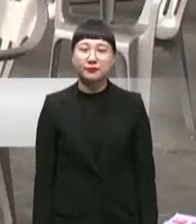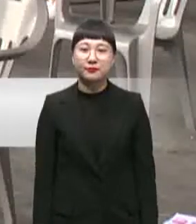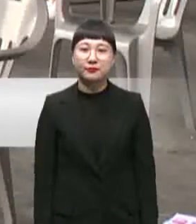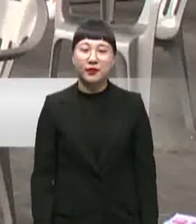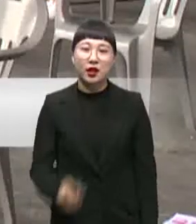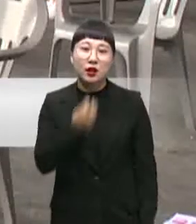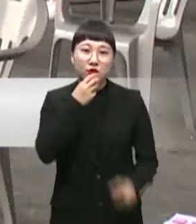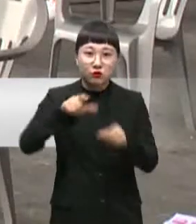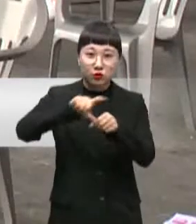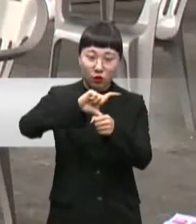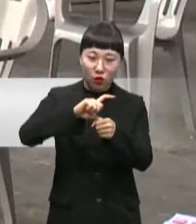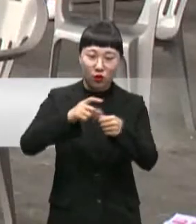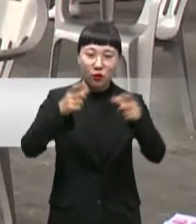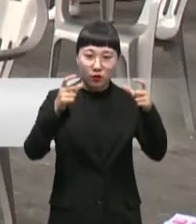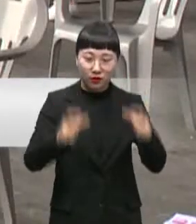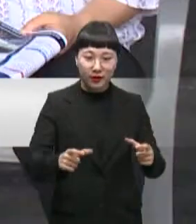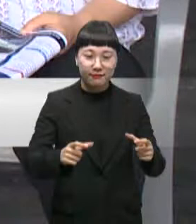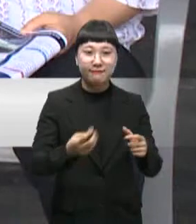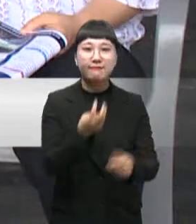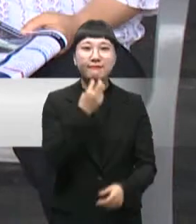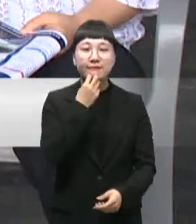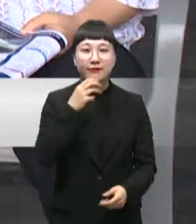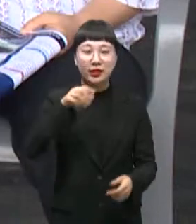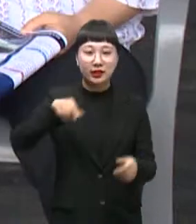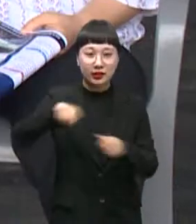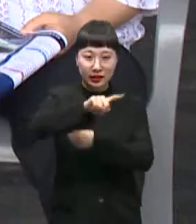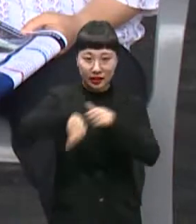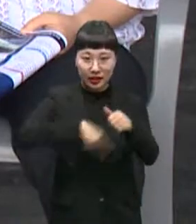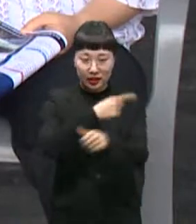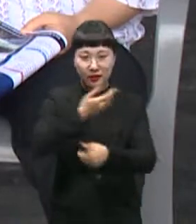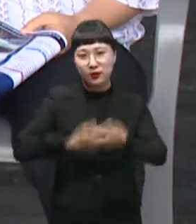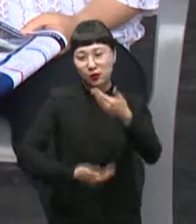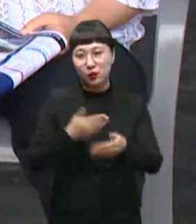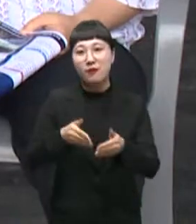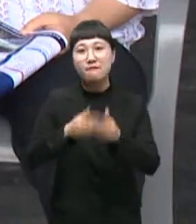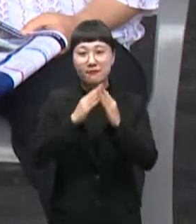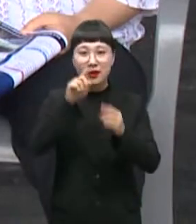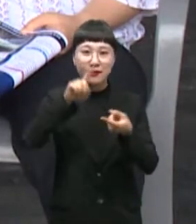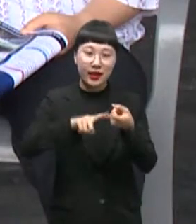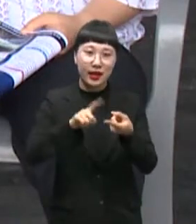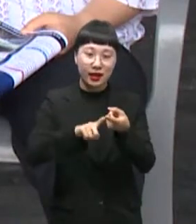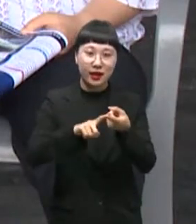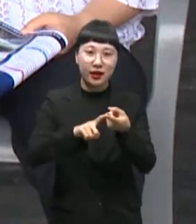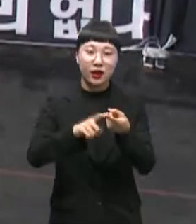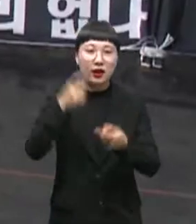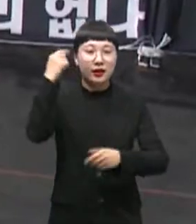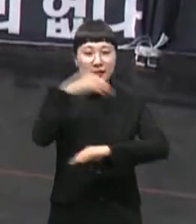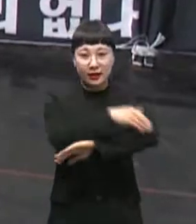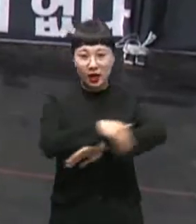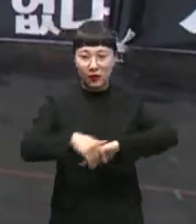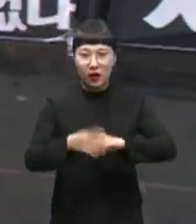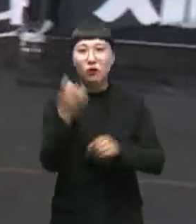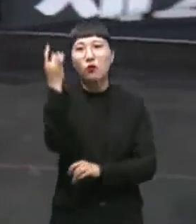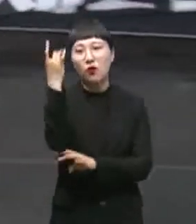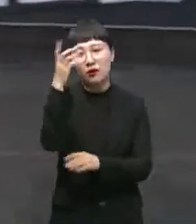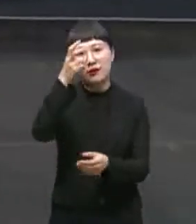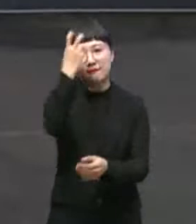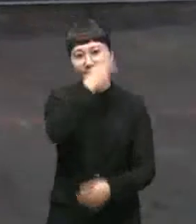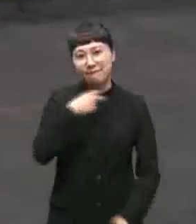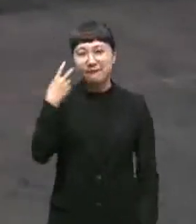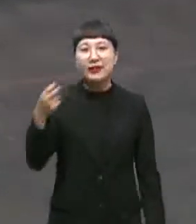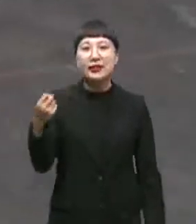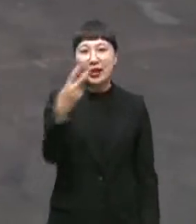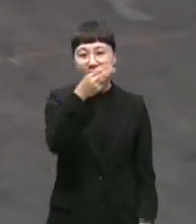수도권 제2순환선 건설을 위한 주민 설명회. 송도 주민들은 국토부 계획의 원점 재검토를 요구하고